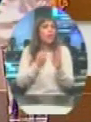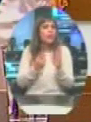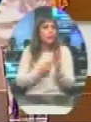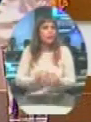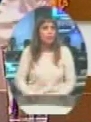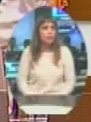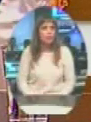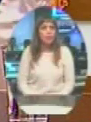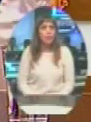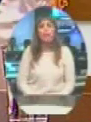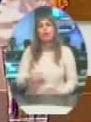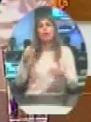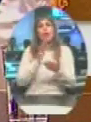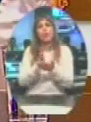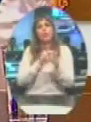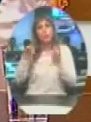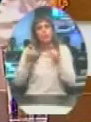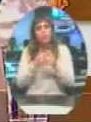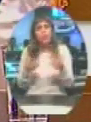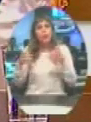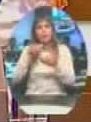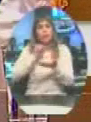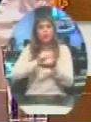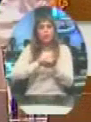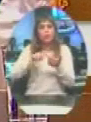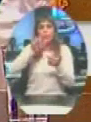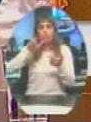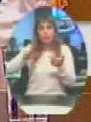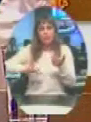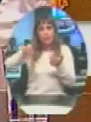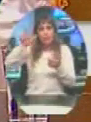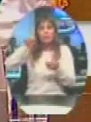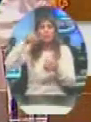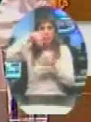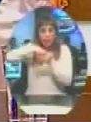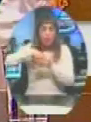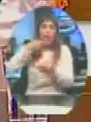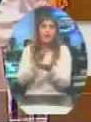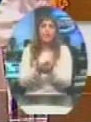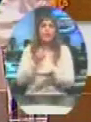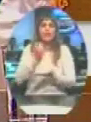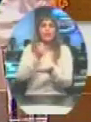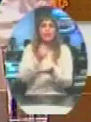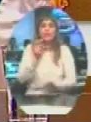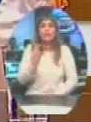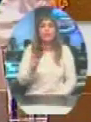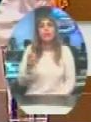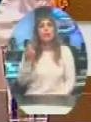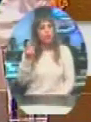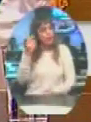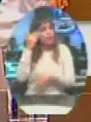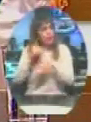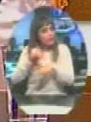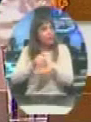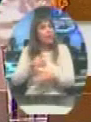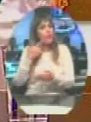ממשלה ובמסיבות עיתונאים לתושבי הצפון צריכה להיכנס לתוך הצעת התקציב. הכנסת, האוצר גם עדכן את ההצעה הזאת,